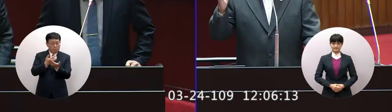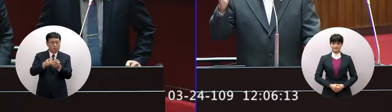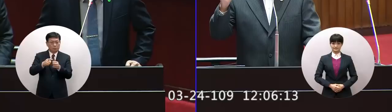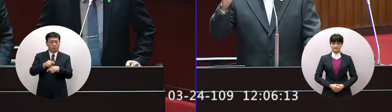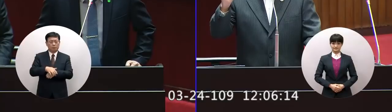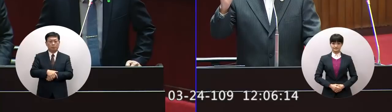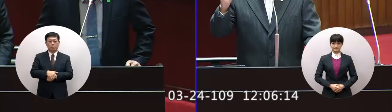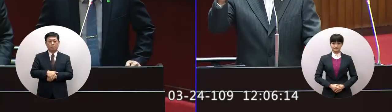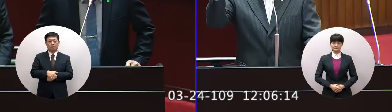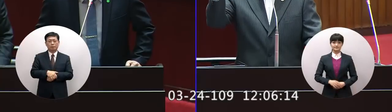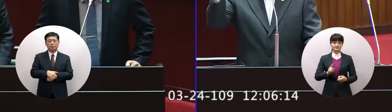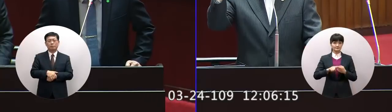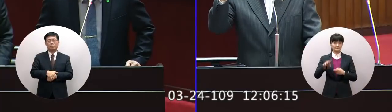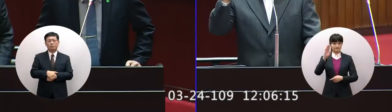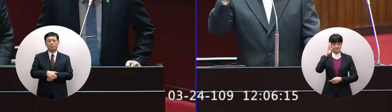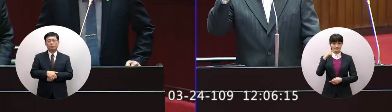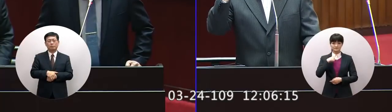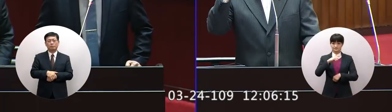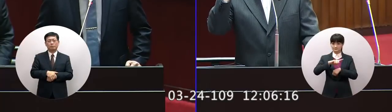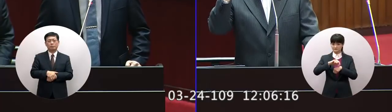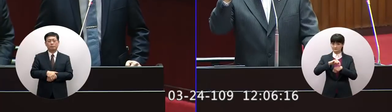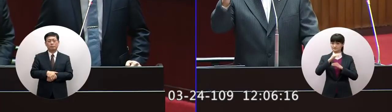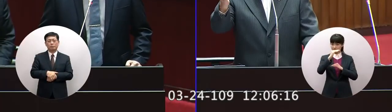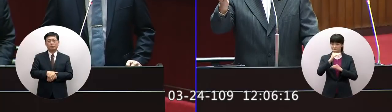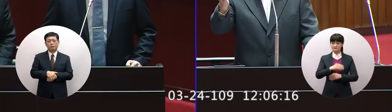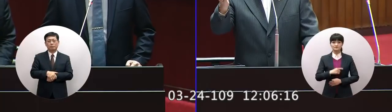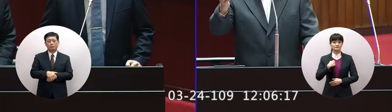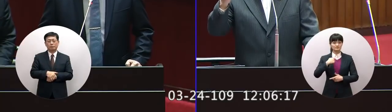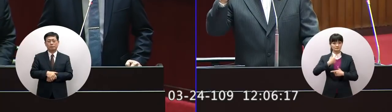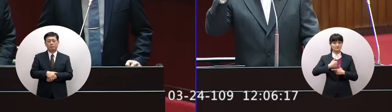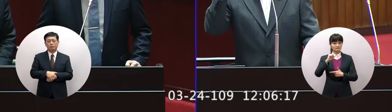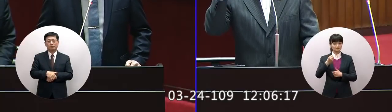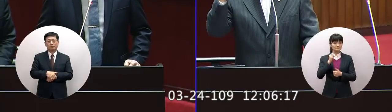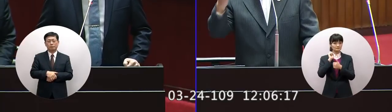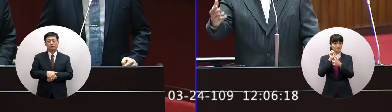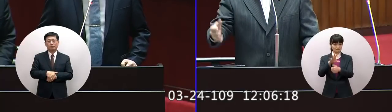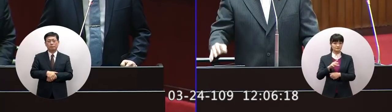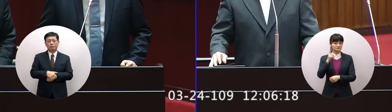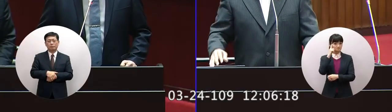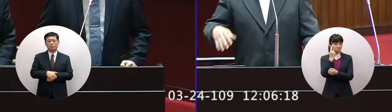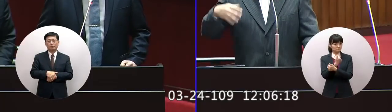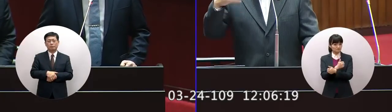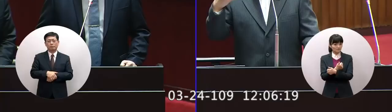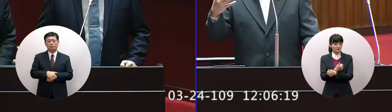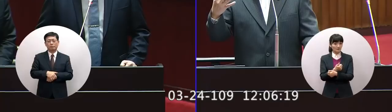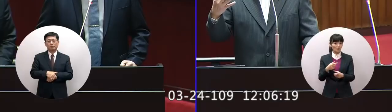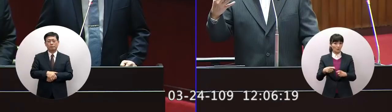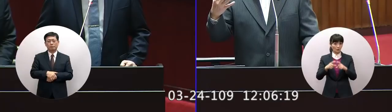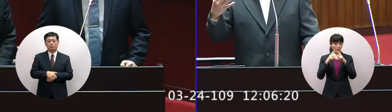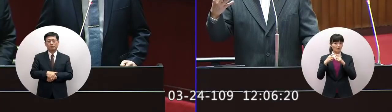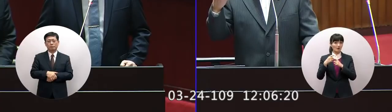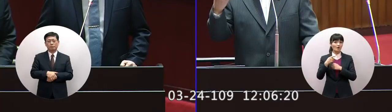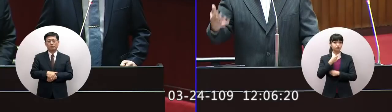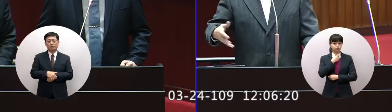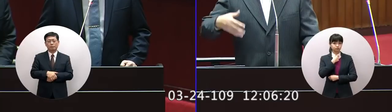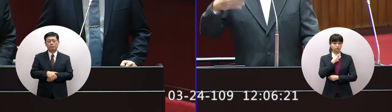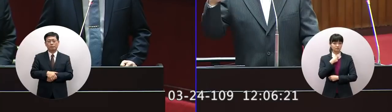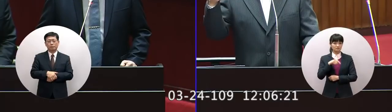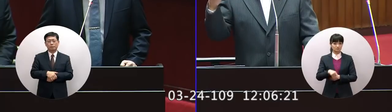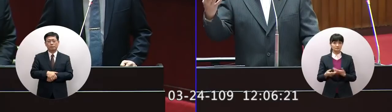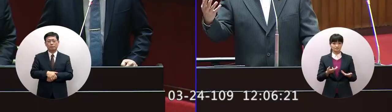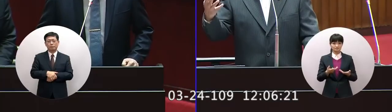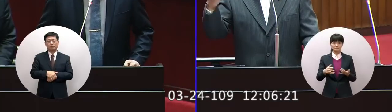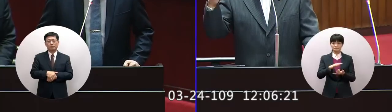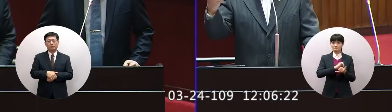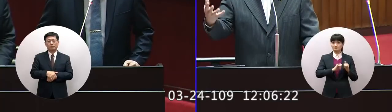平台。 这样子不好意思，副官，我的时间有限，我只是建议国防部是不是考量做这个事情，全